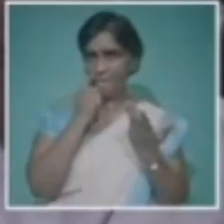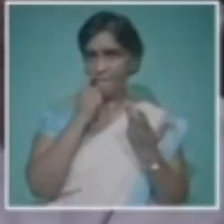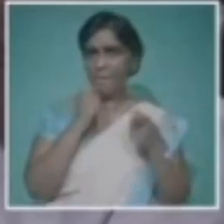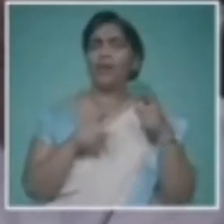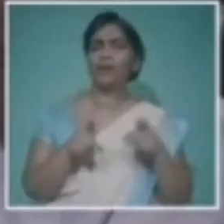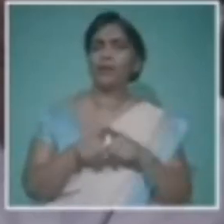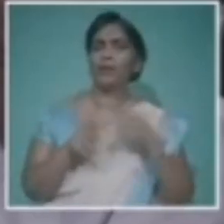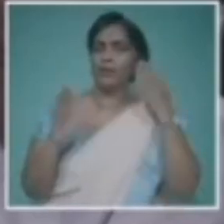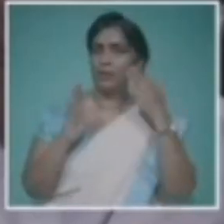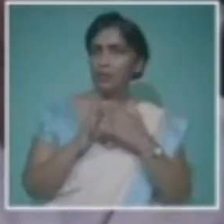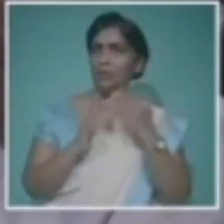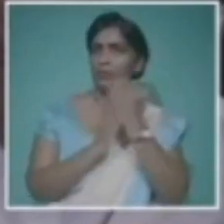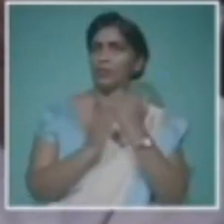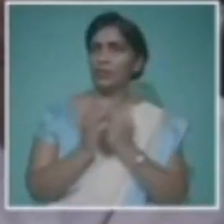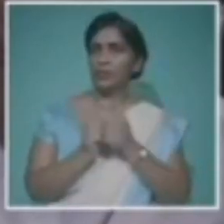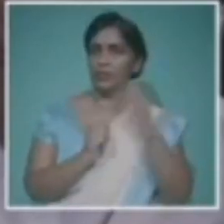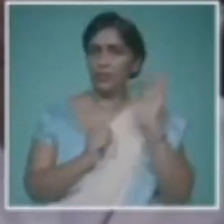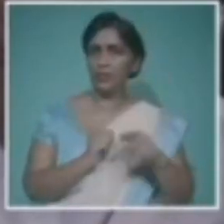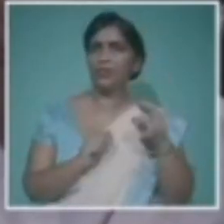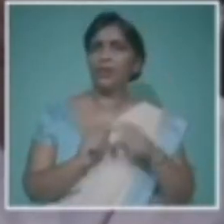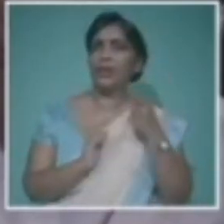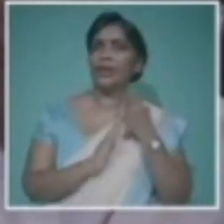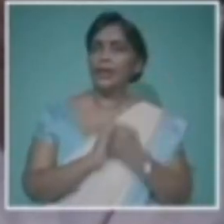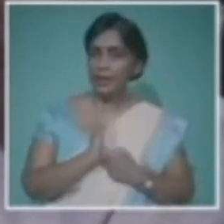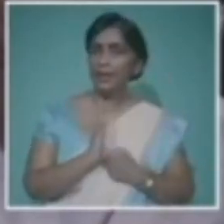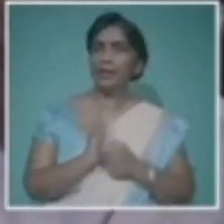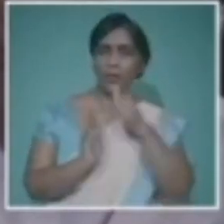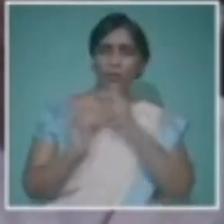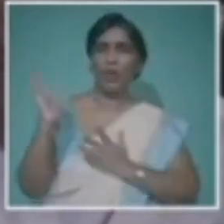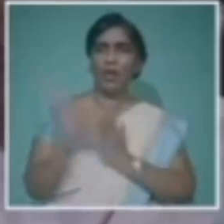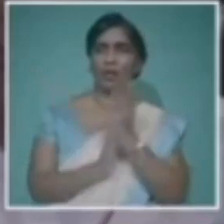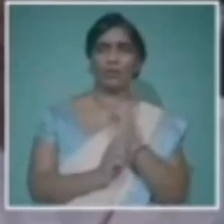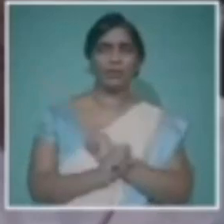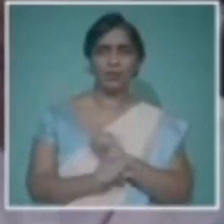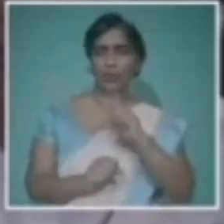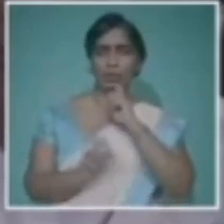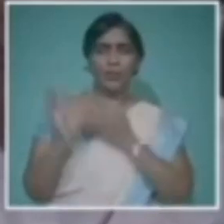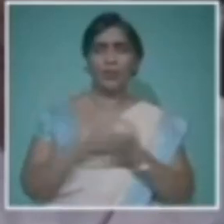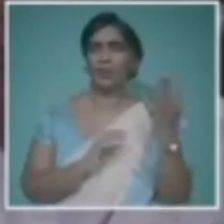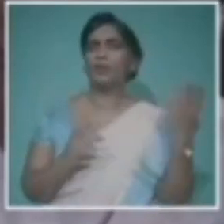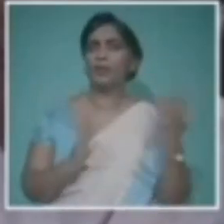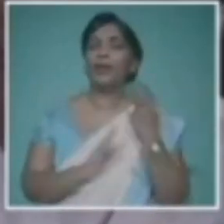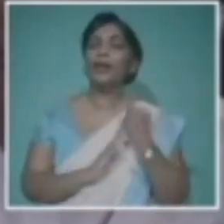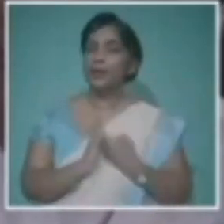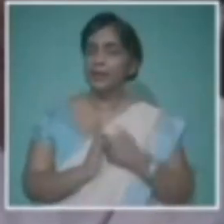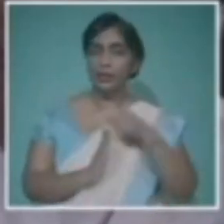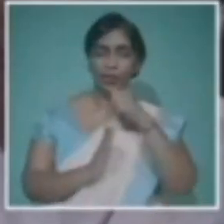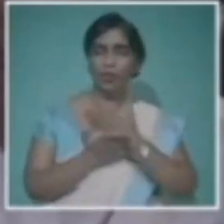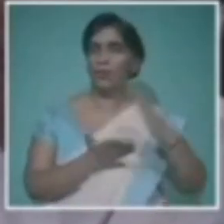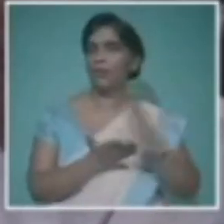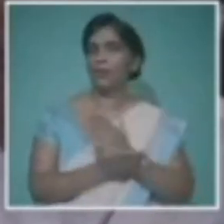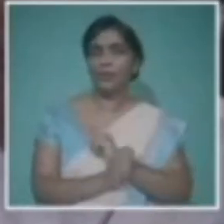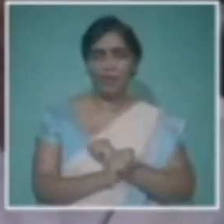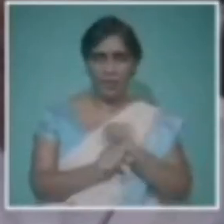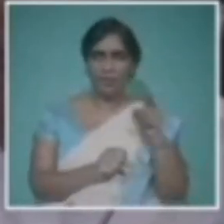මේ පරිච්ඡේදයේ විධිවිධාන හේතු කොටගෙන නීතියෙන් කිසිම අයිතියක් නොපැවරෙන්නේය නීතියෙන් කිසිම බැඳීමක් ඇති